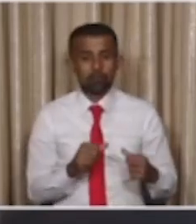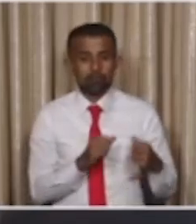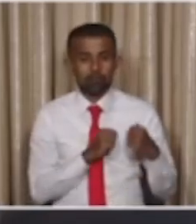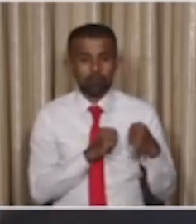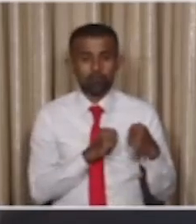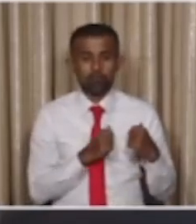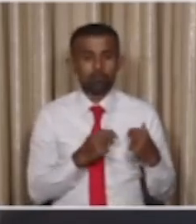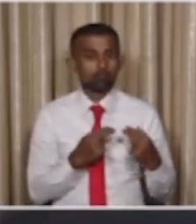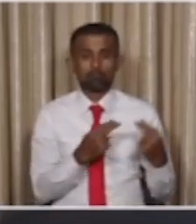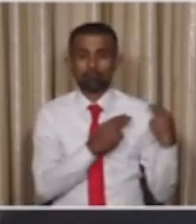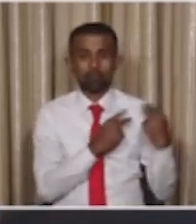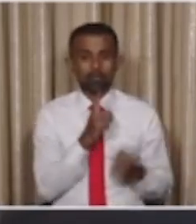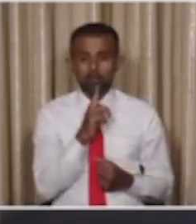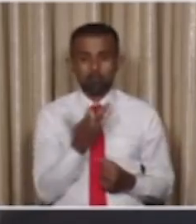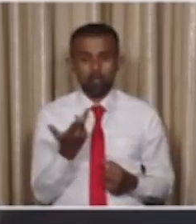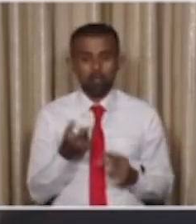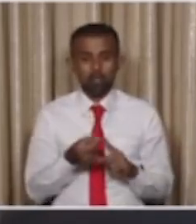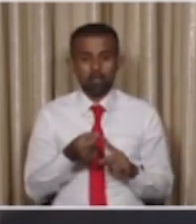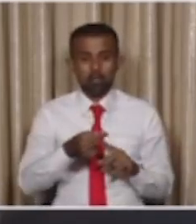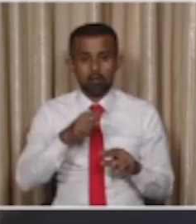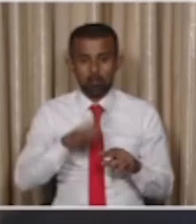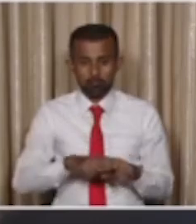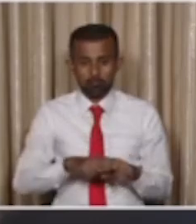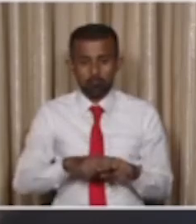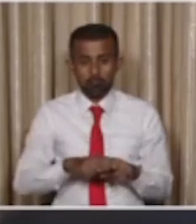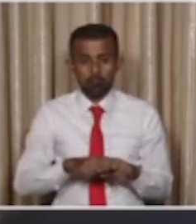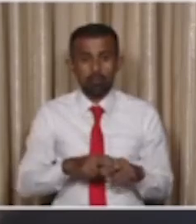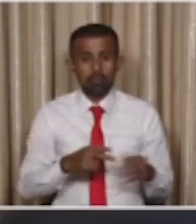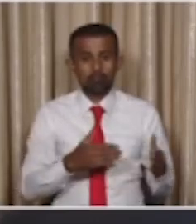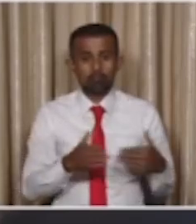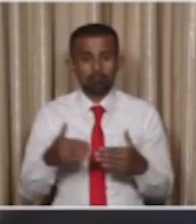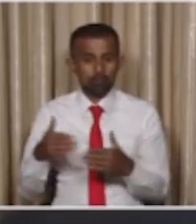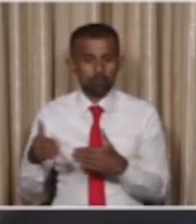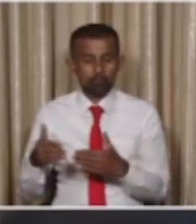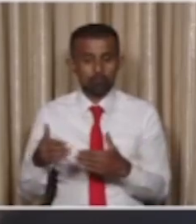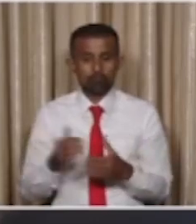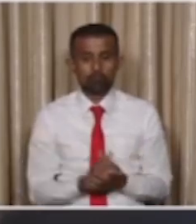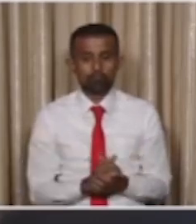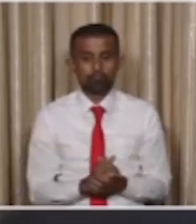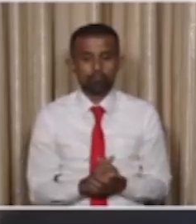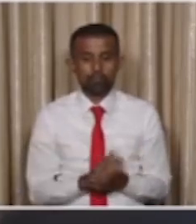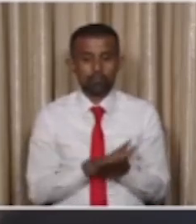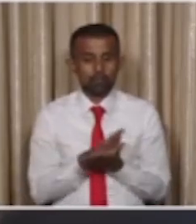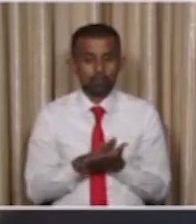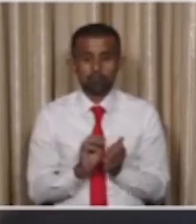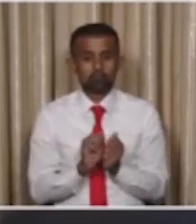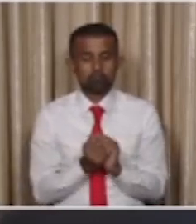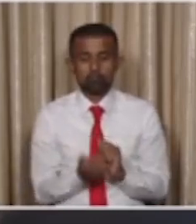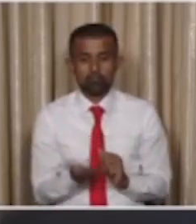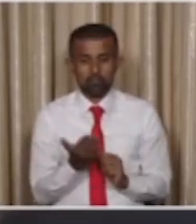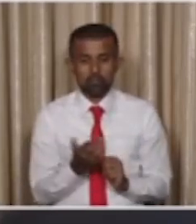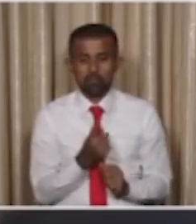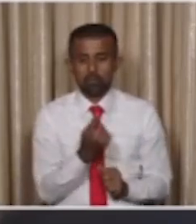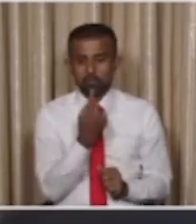ගැරන්ටී කරන්න බැහැ කියලා. ඒක අර්ථසාධකාර මුදලේ ෆන්ඩමෙන්ටල්ස් වලට වෙනස් කියලා තියෙනවා. ඒක වහාම නිවැරදි කරන්න කියලා